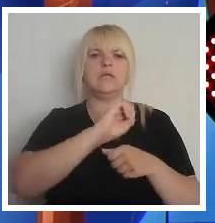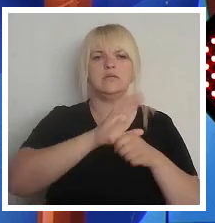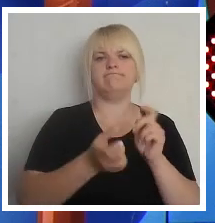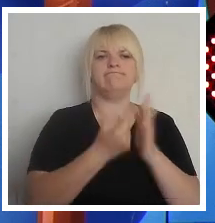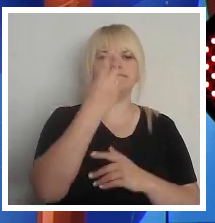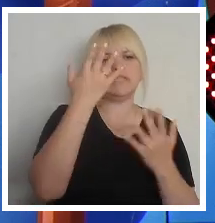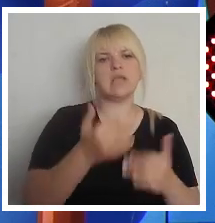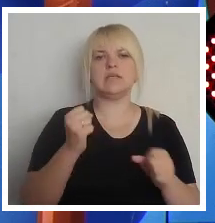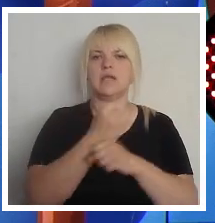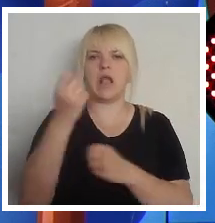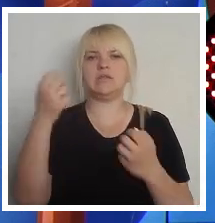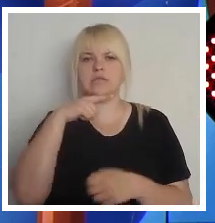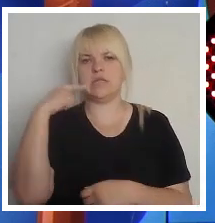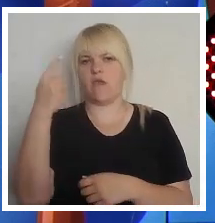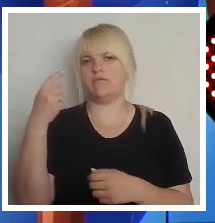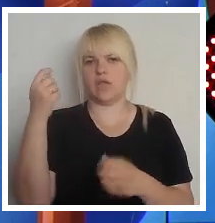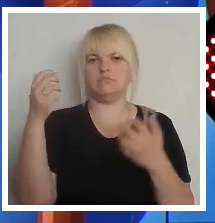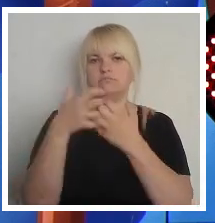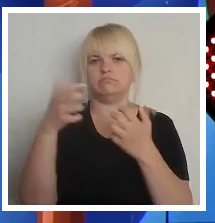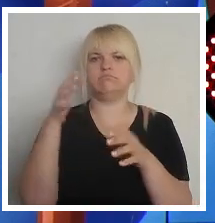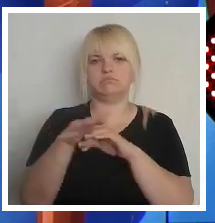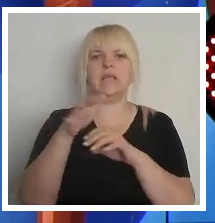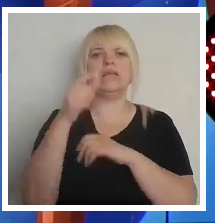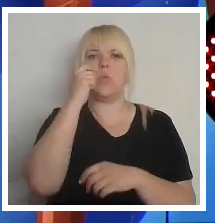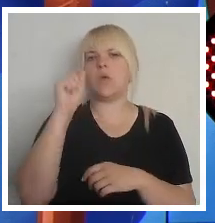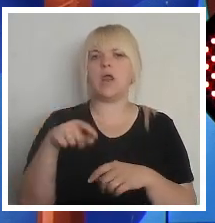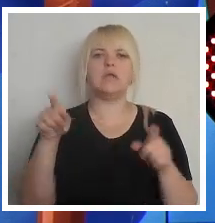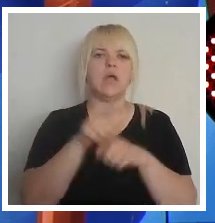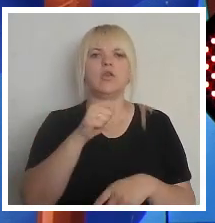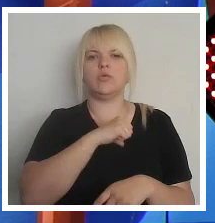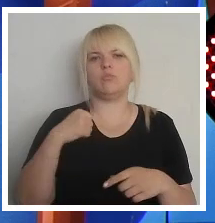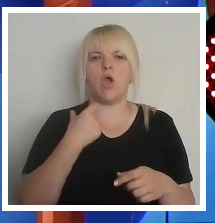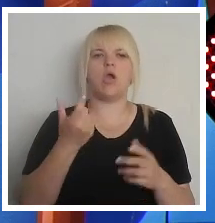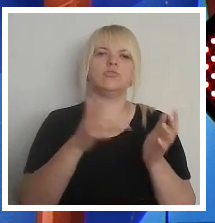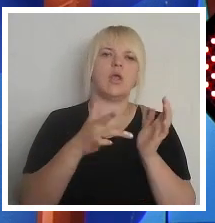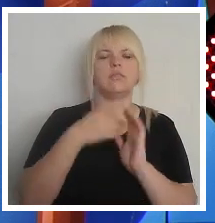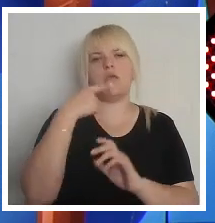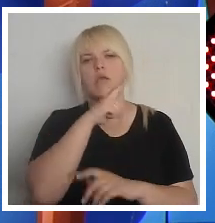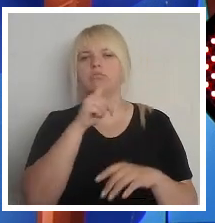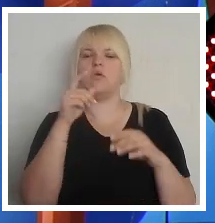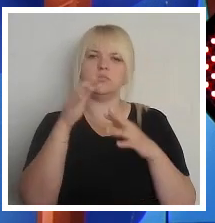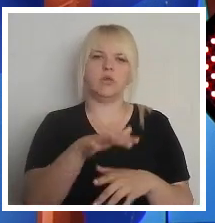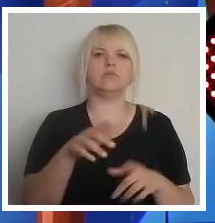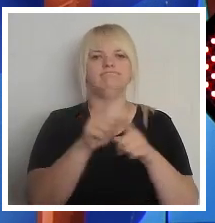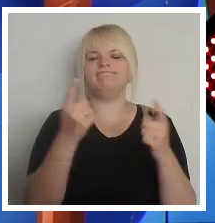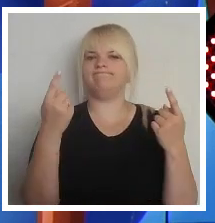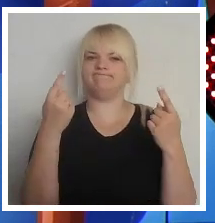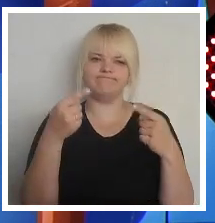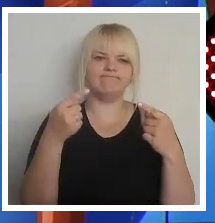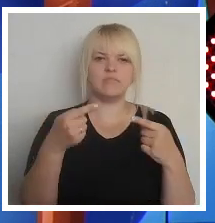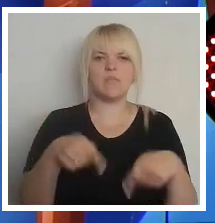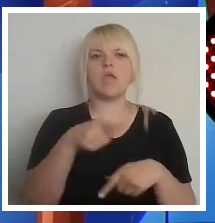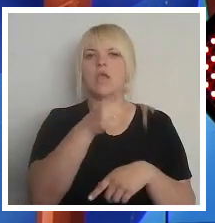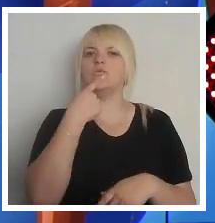Krievijas uzbrukumu Ukrainā, gan iespējams ar mūsu pašu kaut kādiem iekšējiem ekonomikas procesiem. Un, teiksim tā, nu,